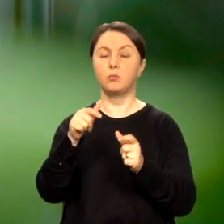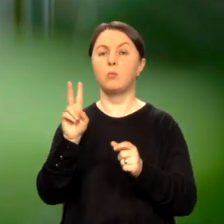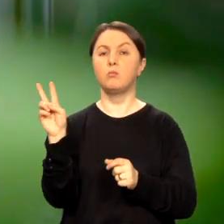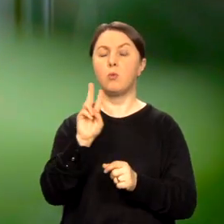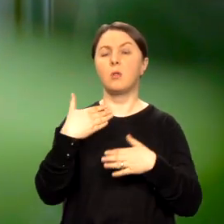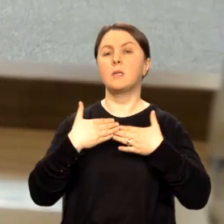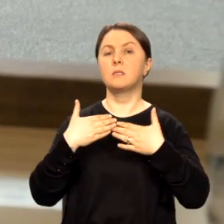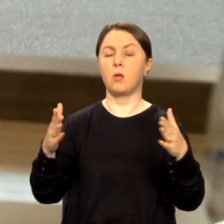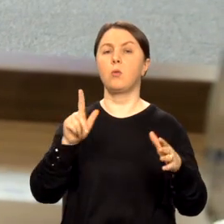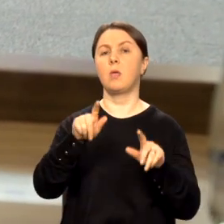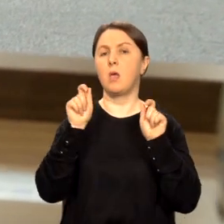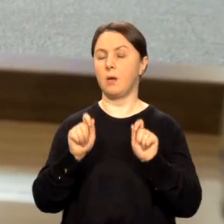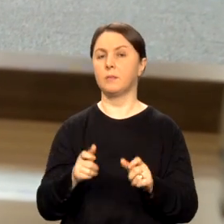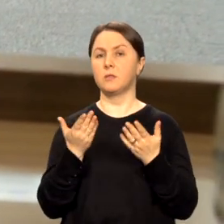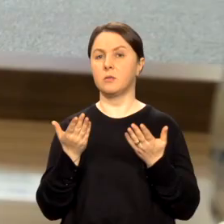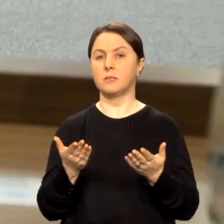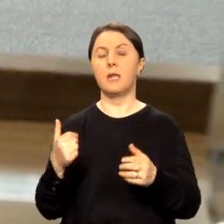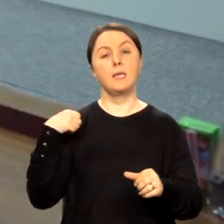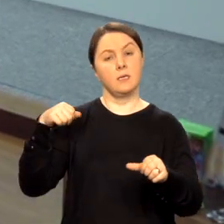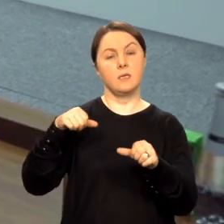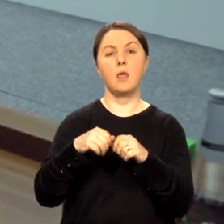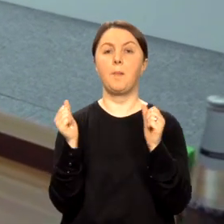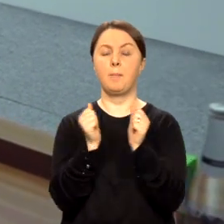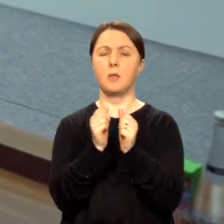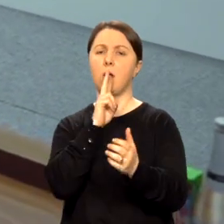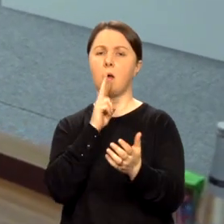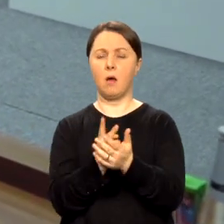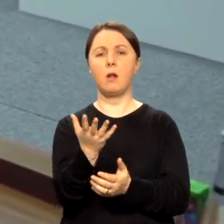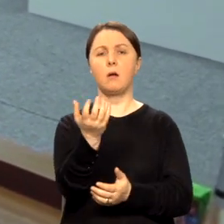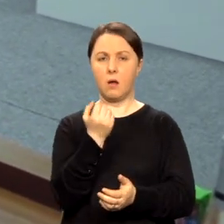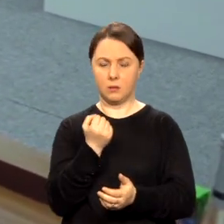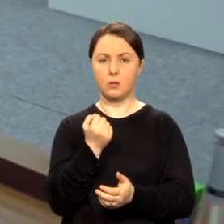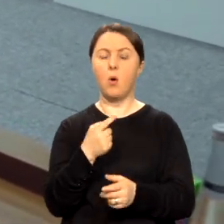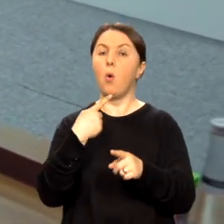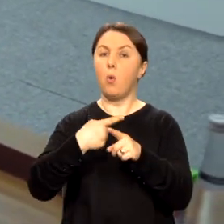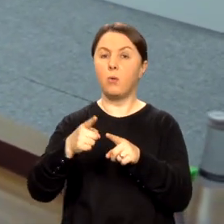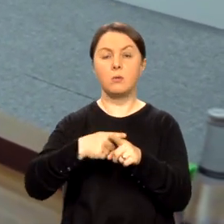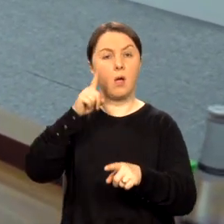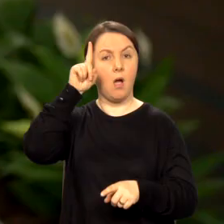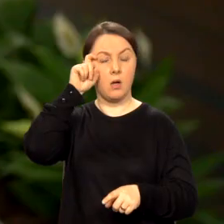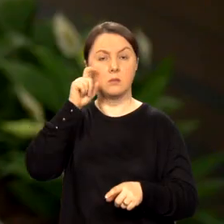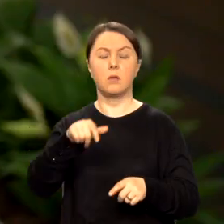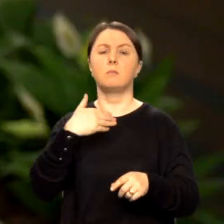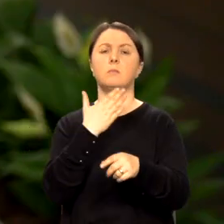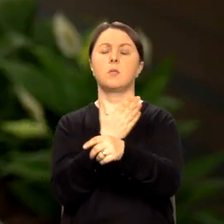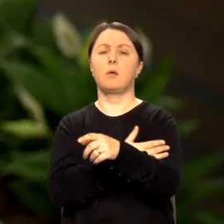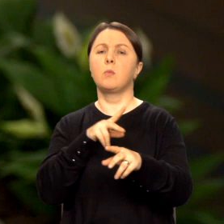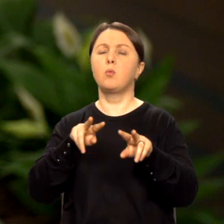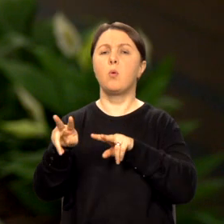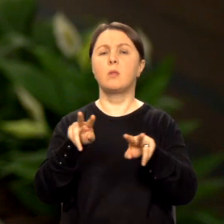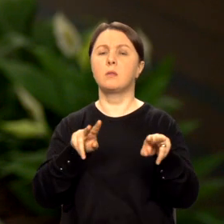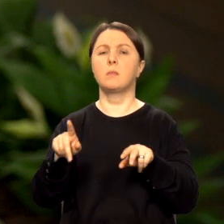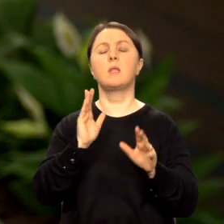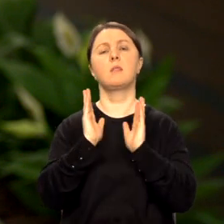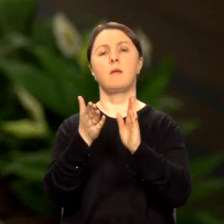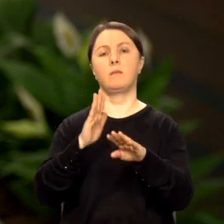istişare toplantılarımızı bu modern salonda yapacağız. Yine birlikte kararlar alarak ortak